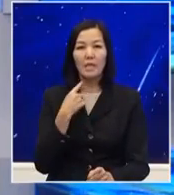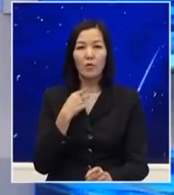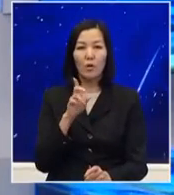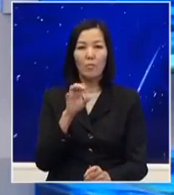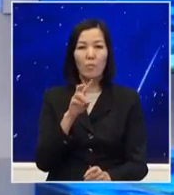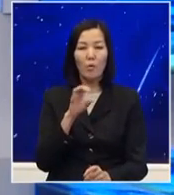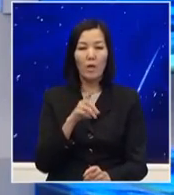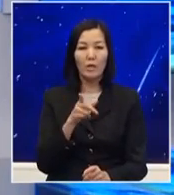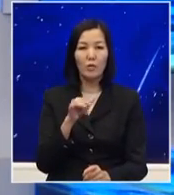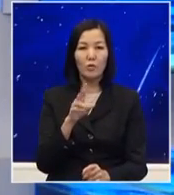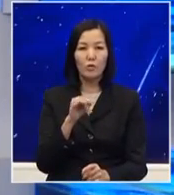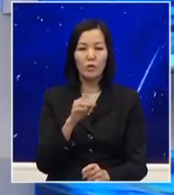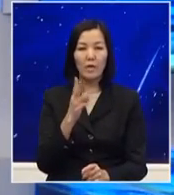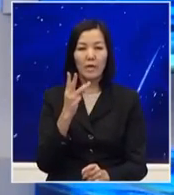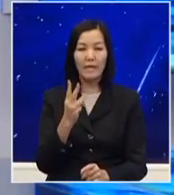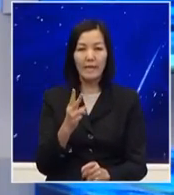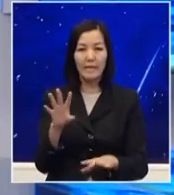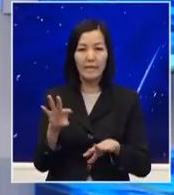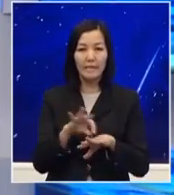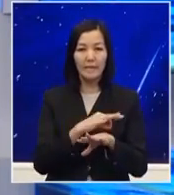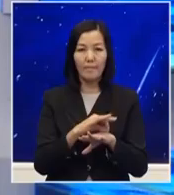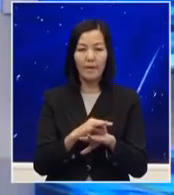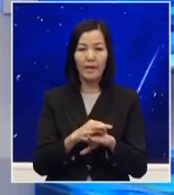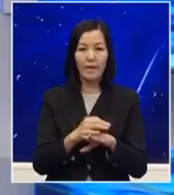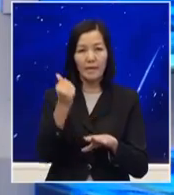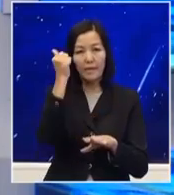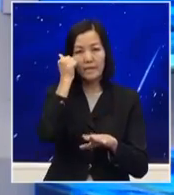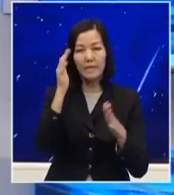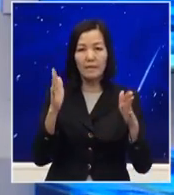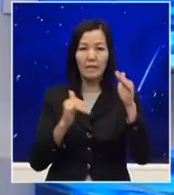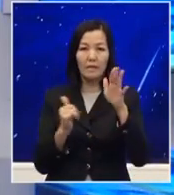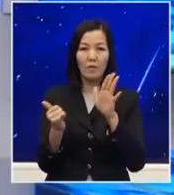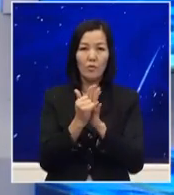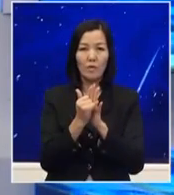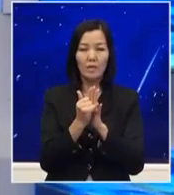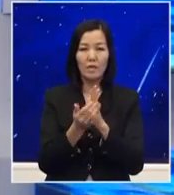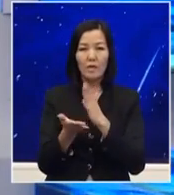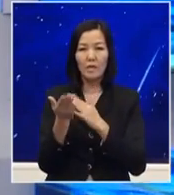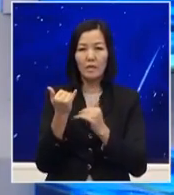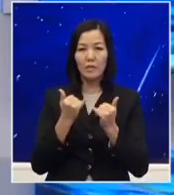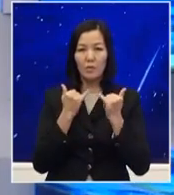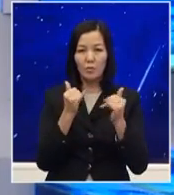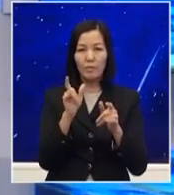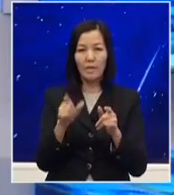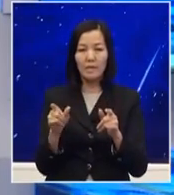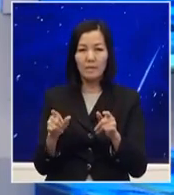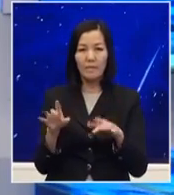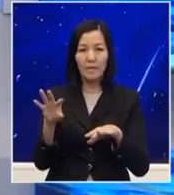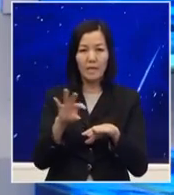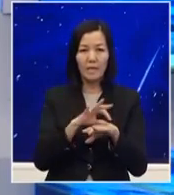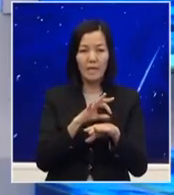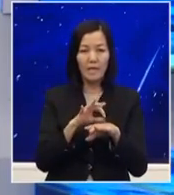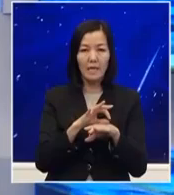Талдықорғанда Болат және Гүлшара Баталовтарға естелік тақта орнатылды. Кезінде облыстың құрметті азаматтары атанған ерлі зайыптыға